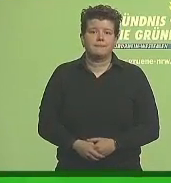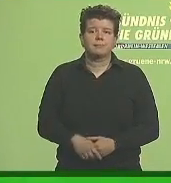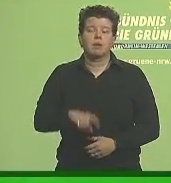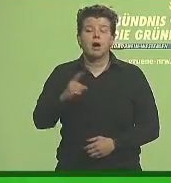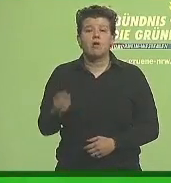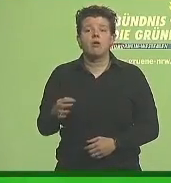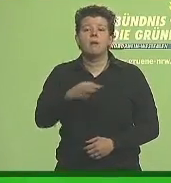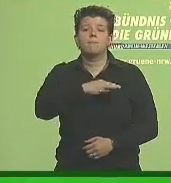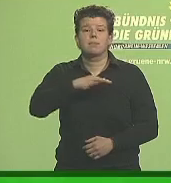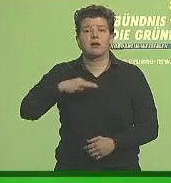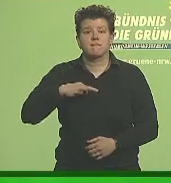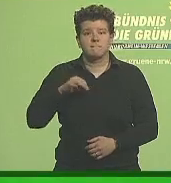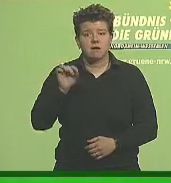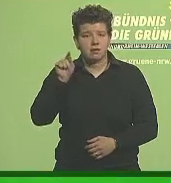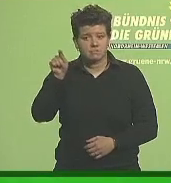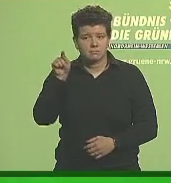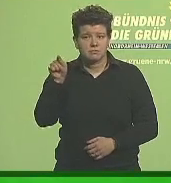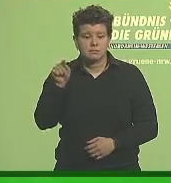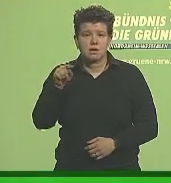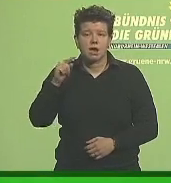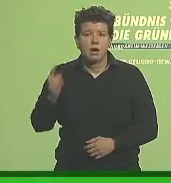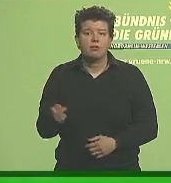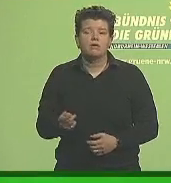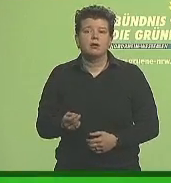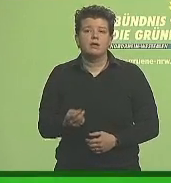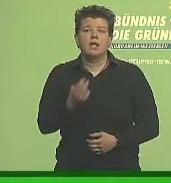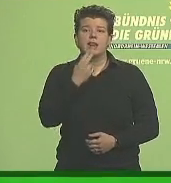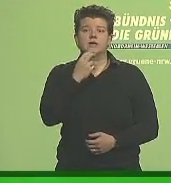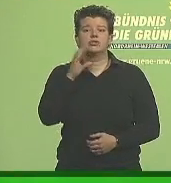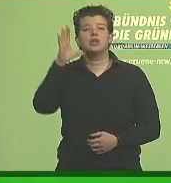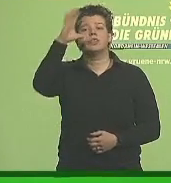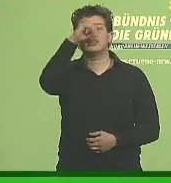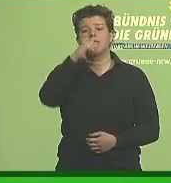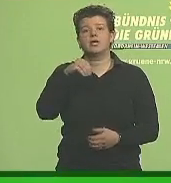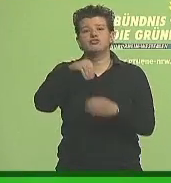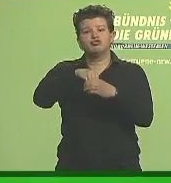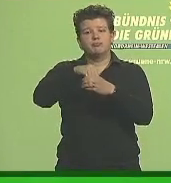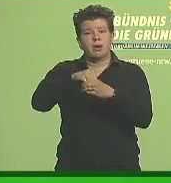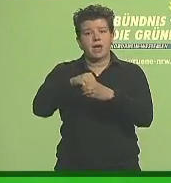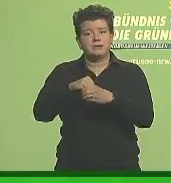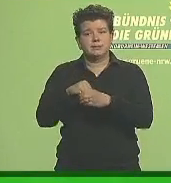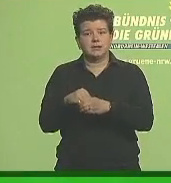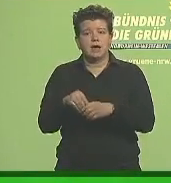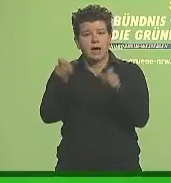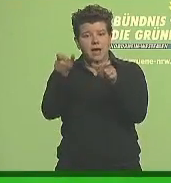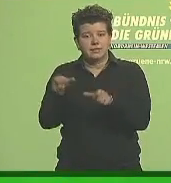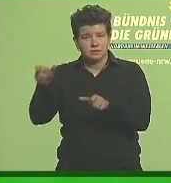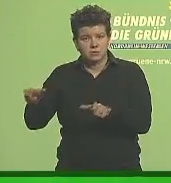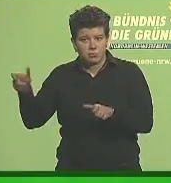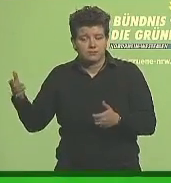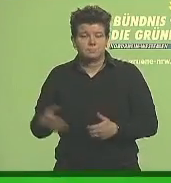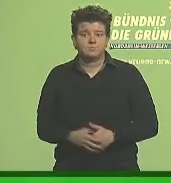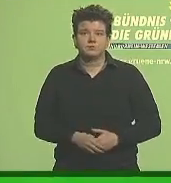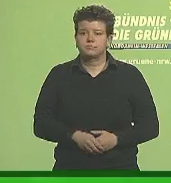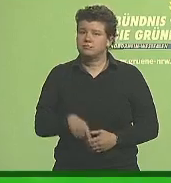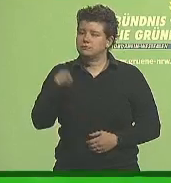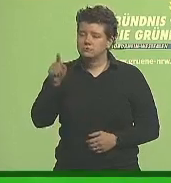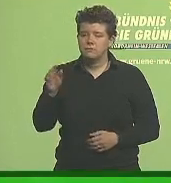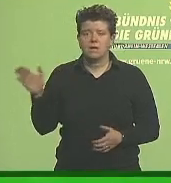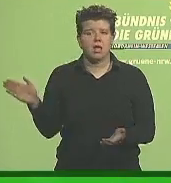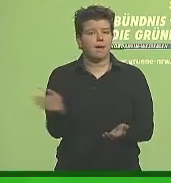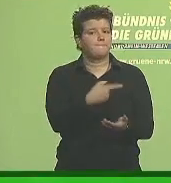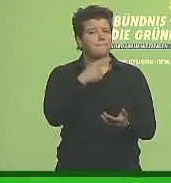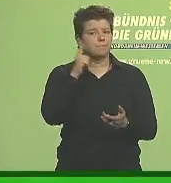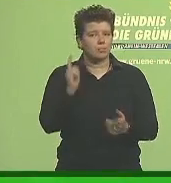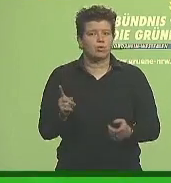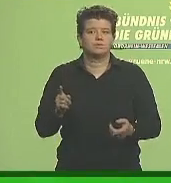veralteter Heizungen oder elektrischer Nachtspeicher, die wir insbesondere im Ruhrgebiet haben, durch den weiteren Ausbau des Fernwärmenetzes und durch